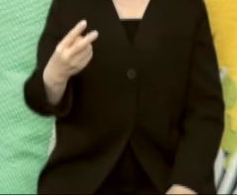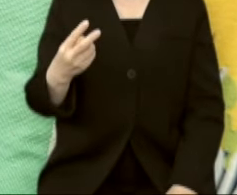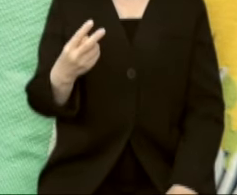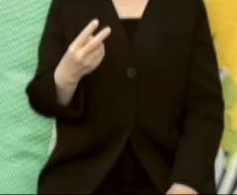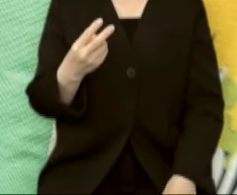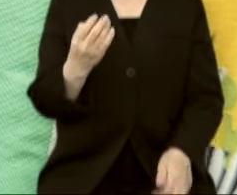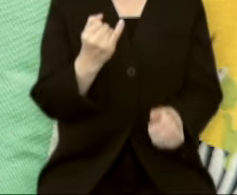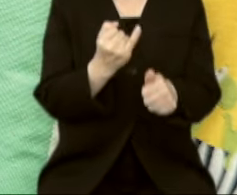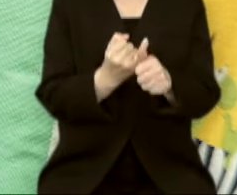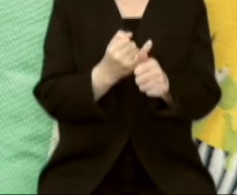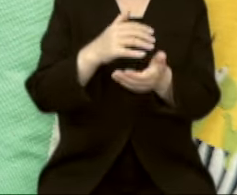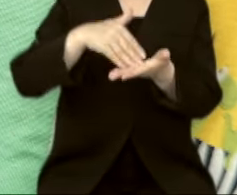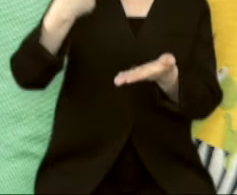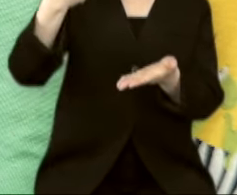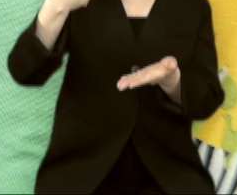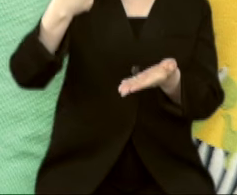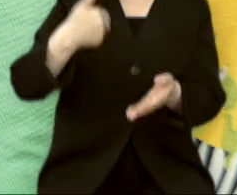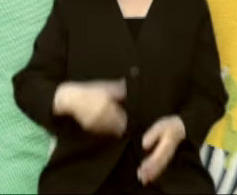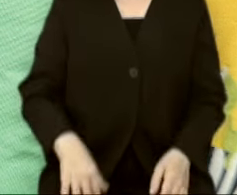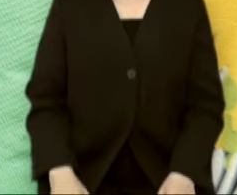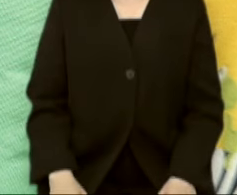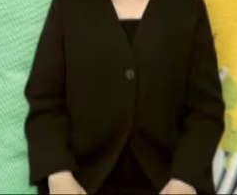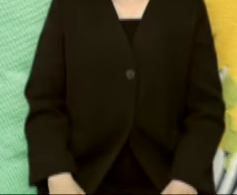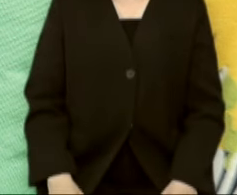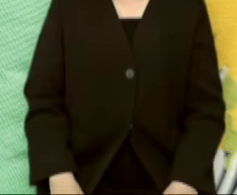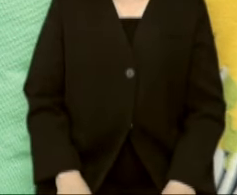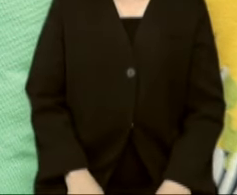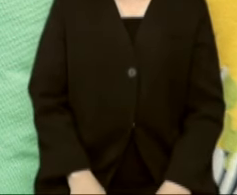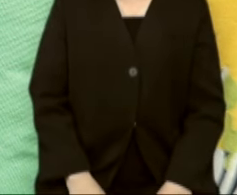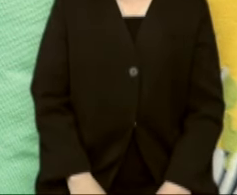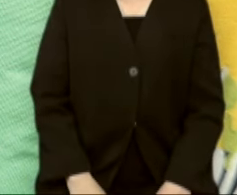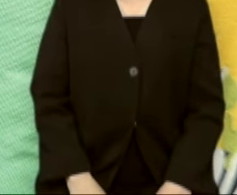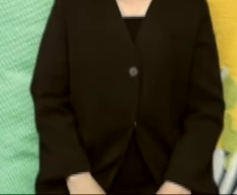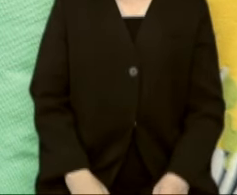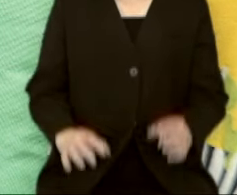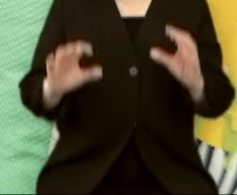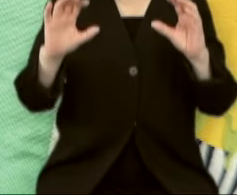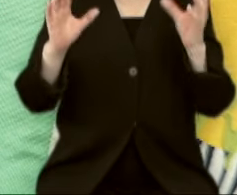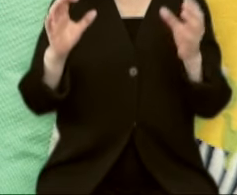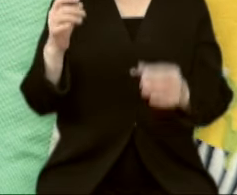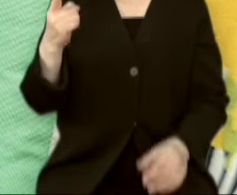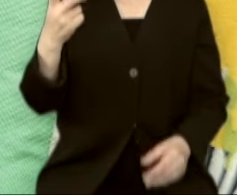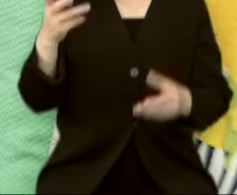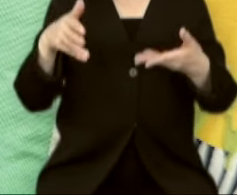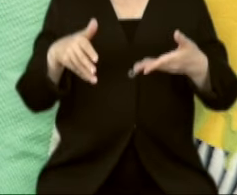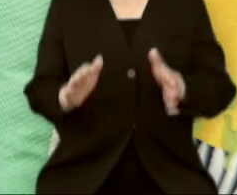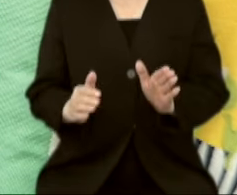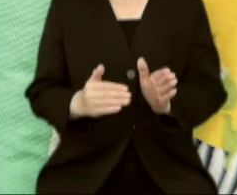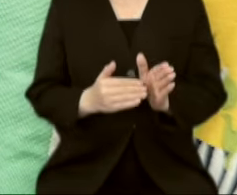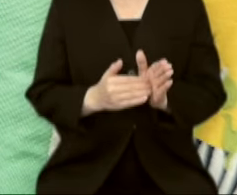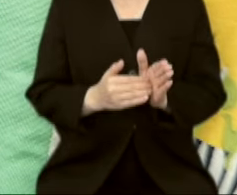그러면 시집에서 쫓겨나기도 하는데 그 다음 그다음에는 거의 아이들이 한 명, 두 명 정도 있는데